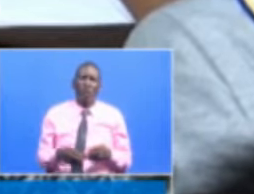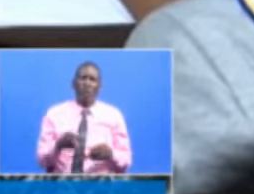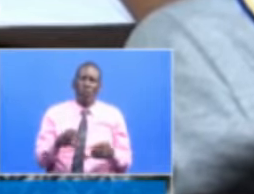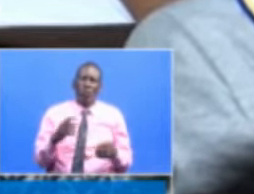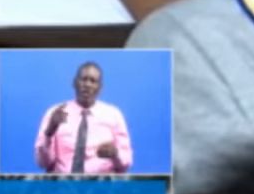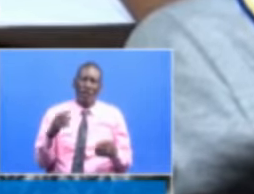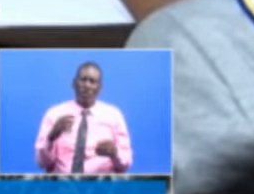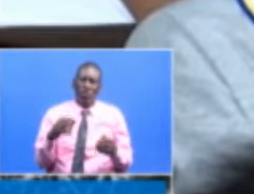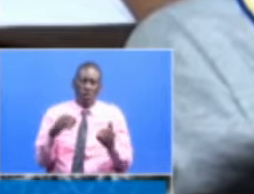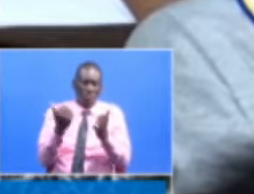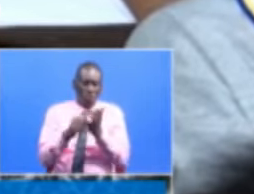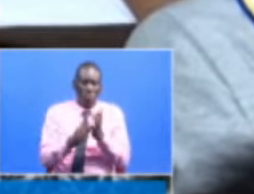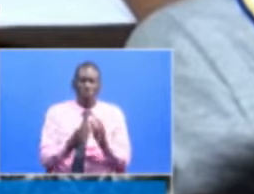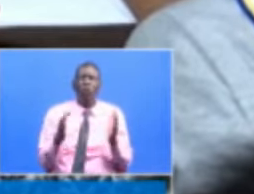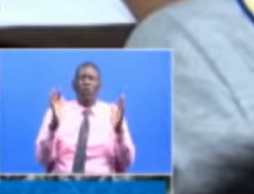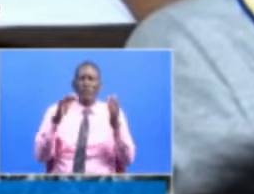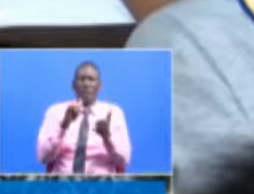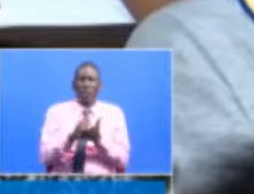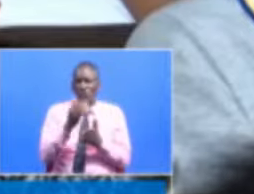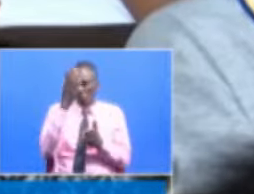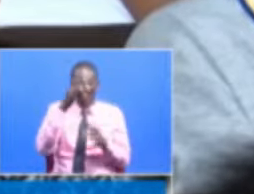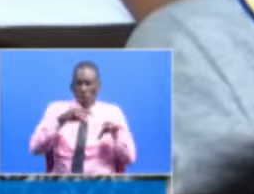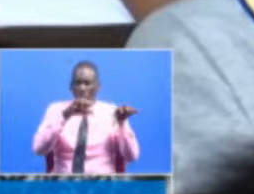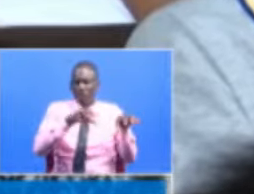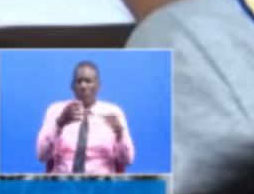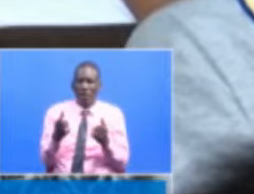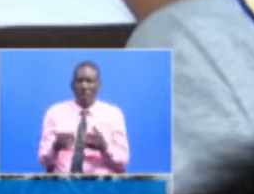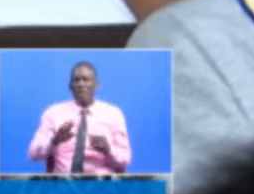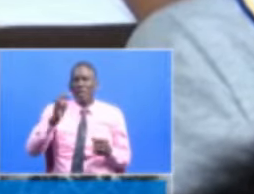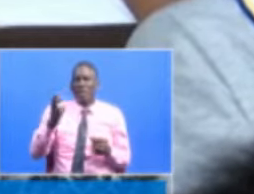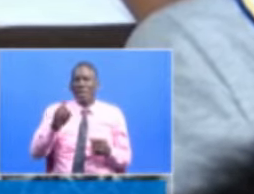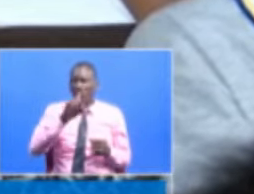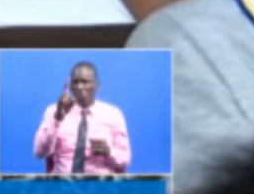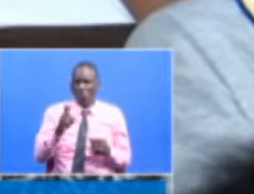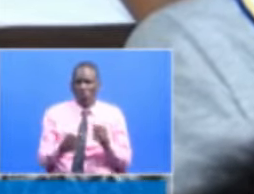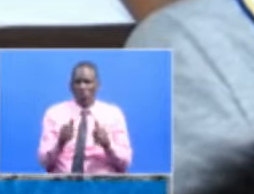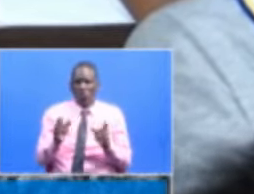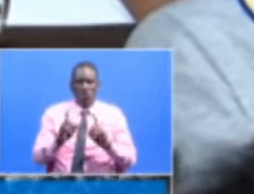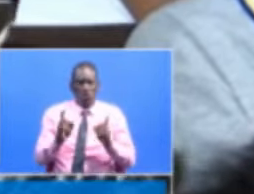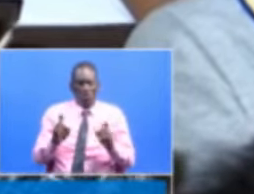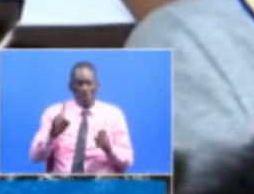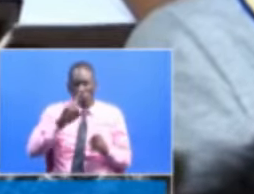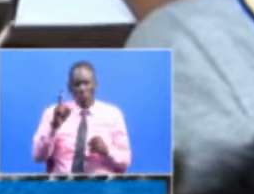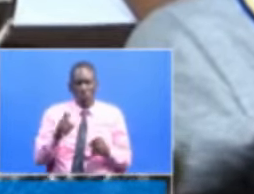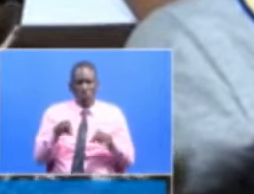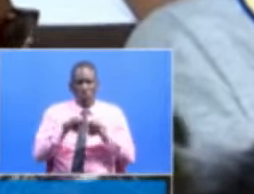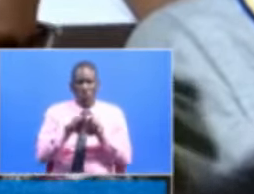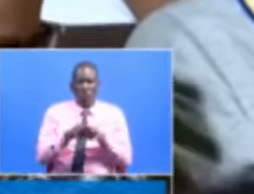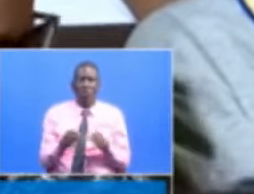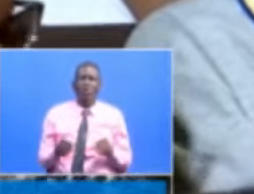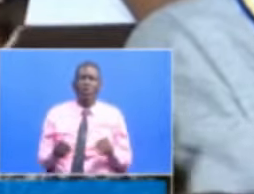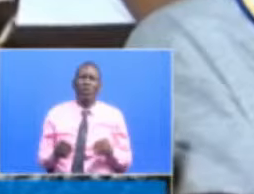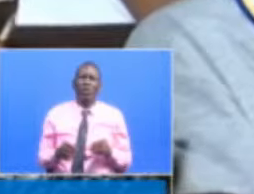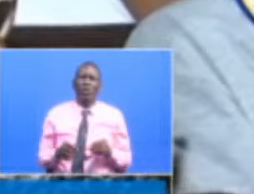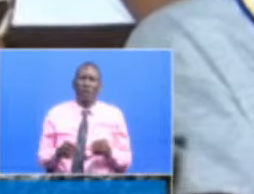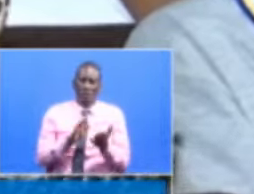ya misitu, ndipo sasa sisi tunaumia. Swali la pili ambaye sio swali pia sana ni